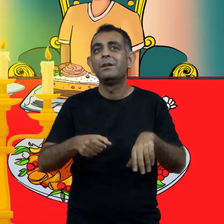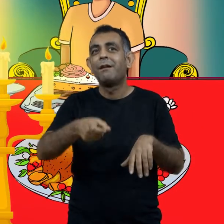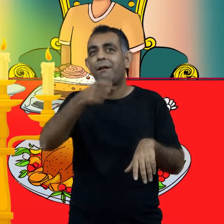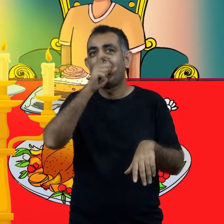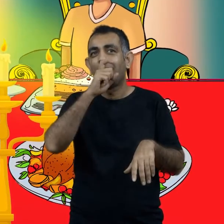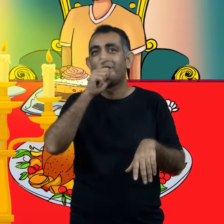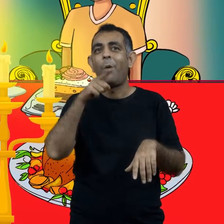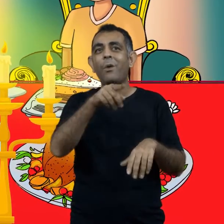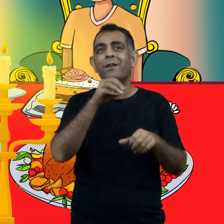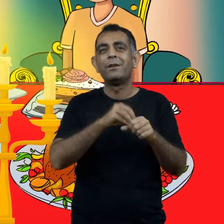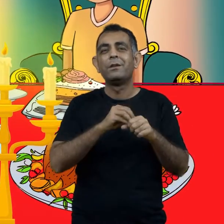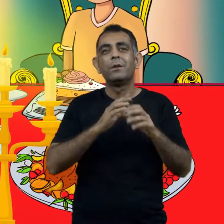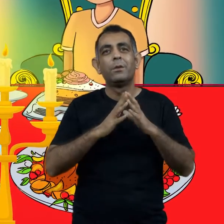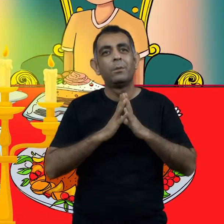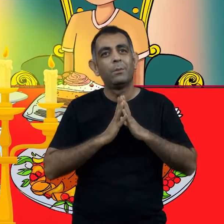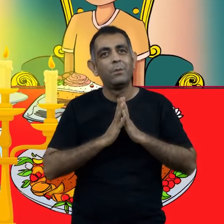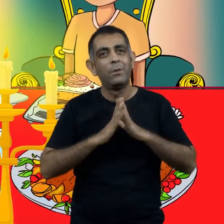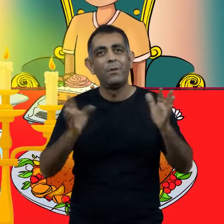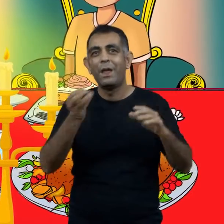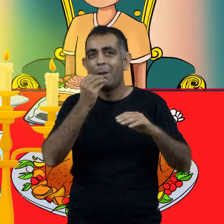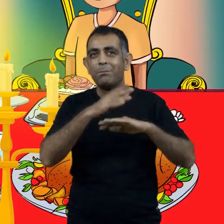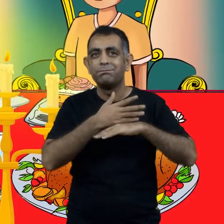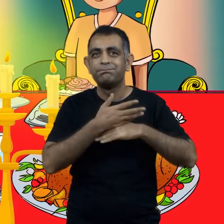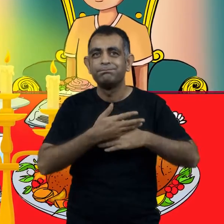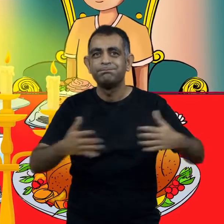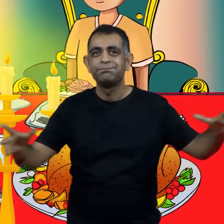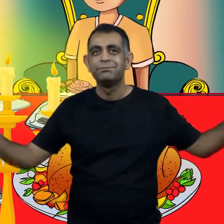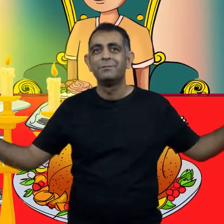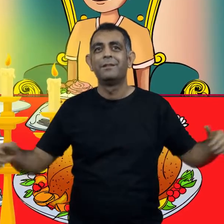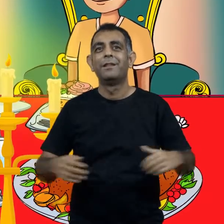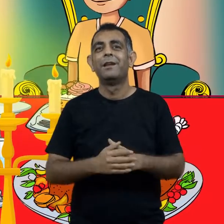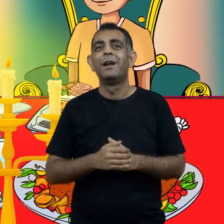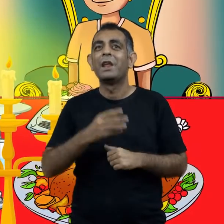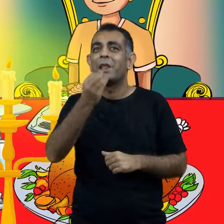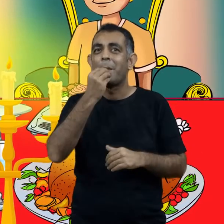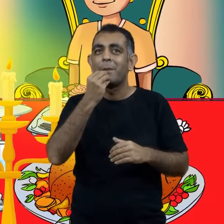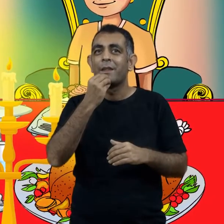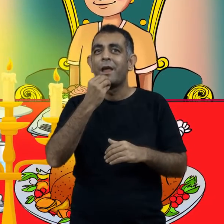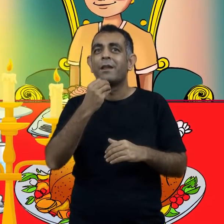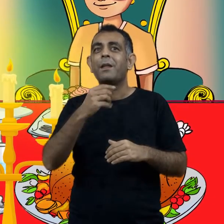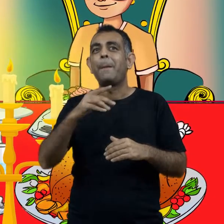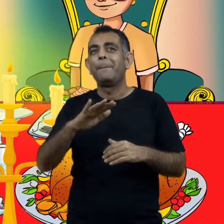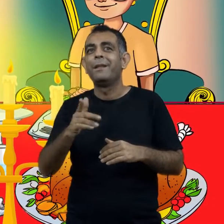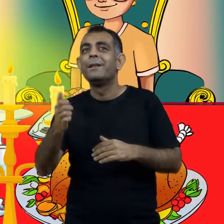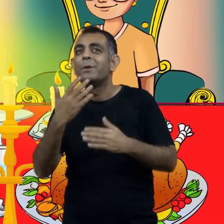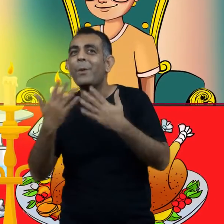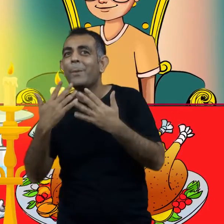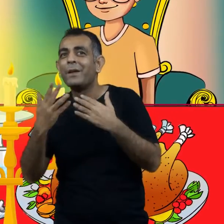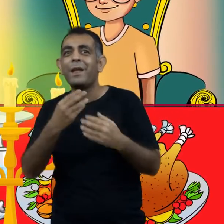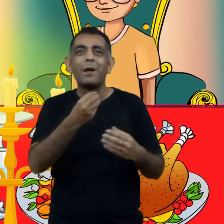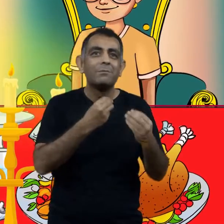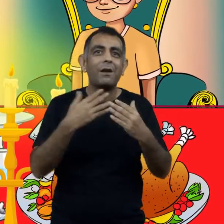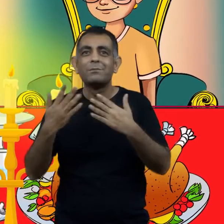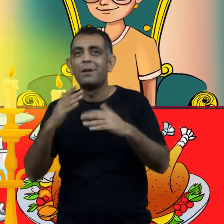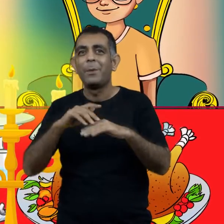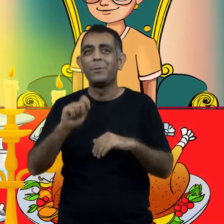oturdular. Kraliçe onlar için büyük bir ziyafet hazırlatmıştı. Yemeği yerken bir